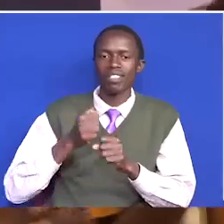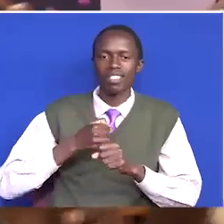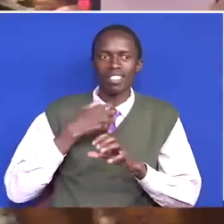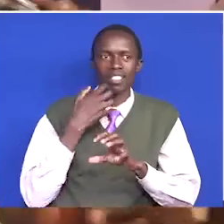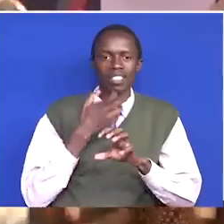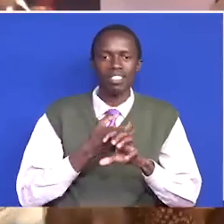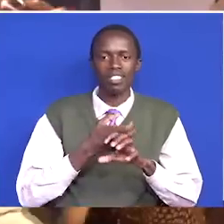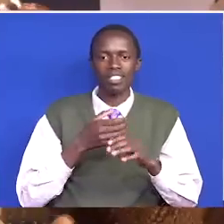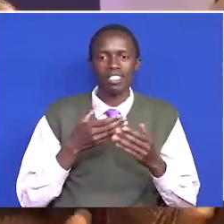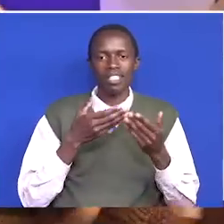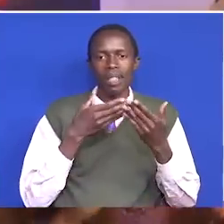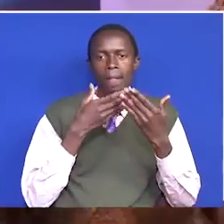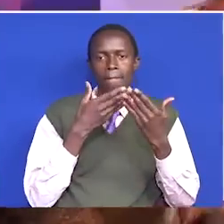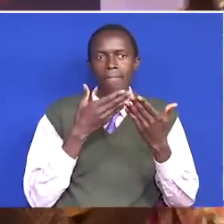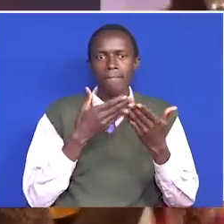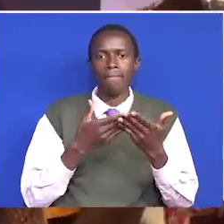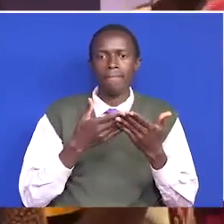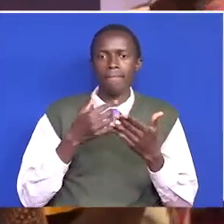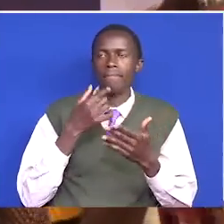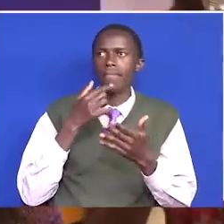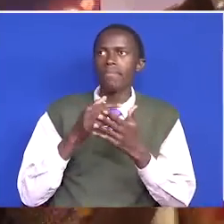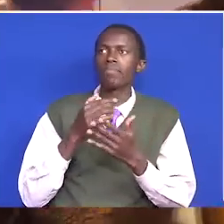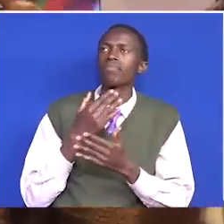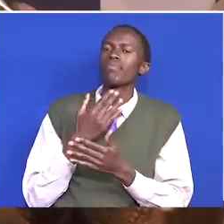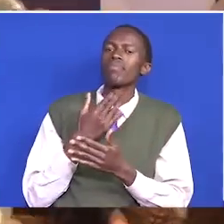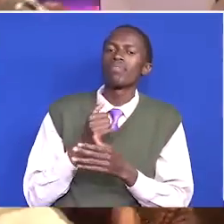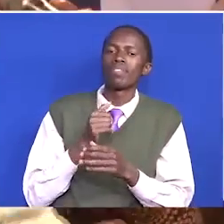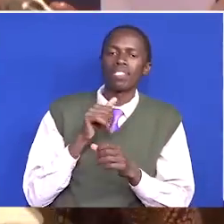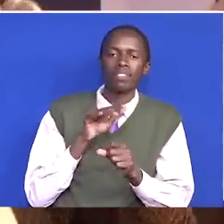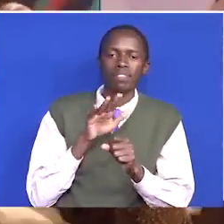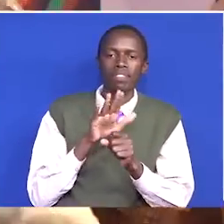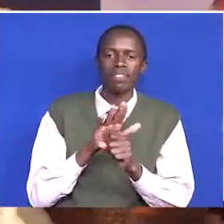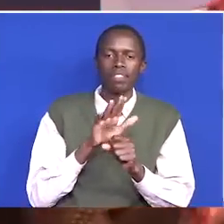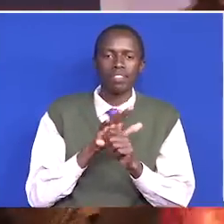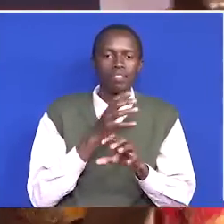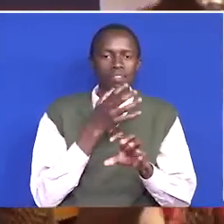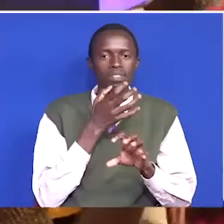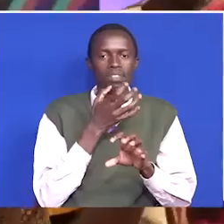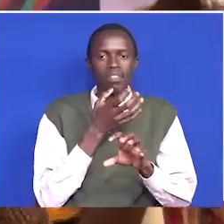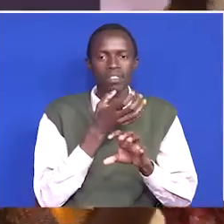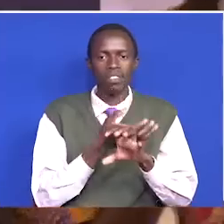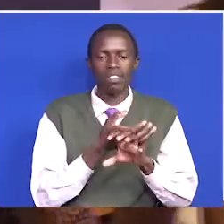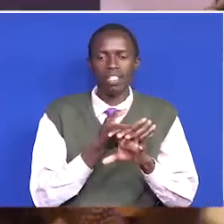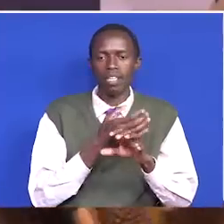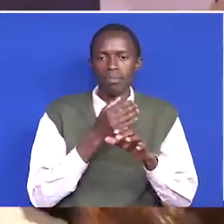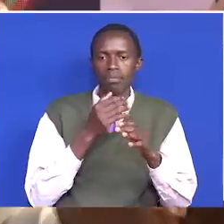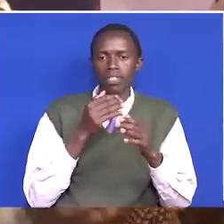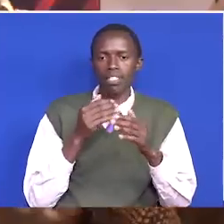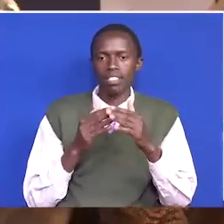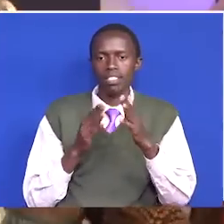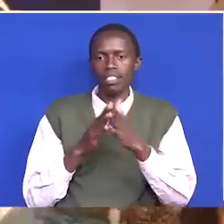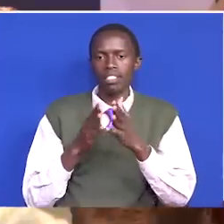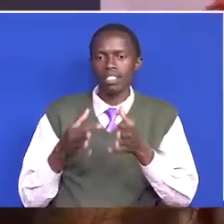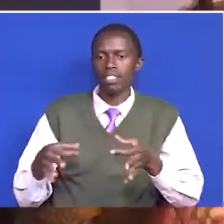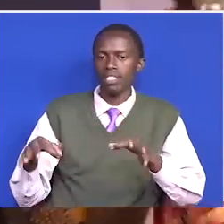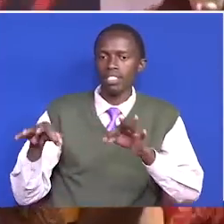jiwe la pembeni, nakutamani sana. Jiwe la